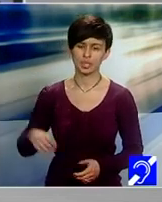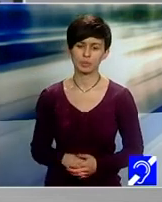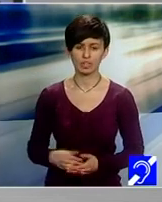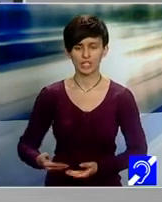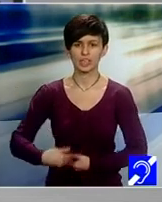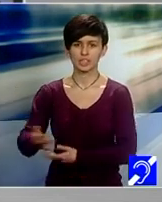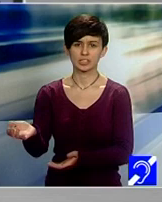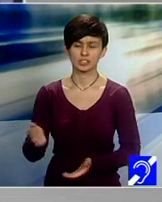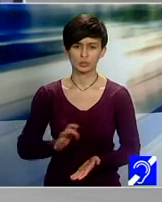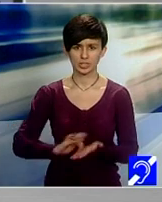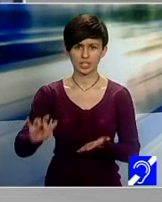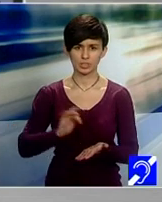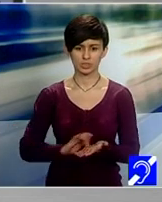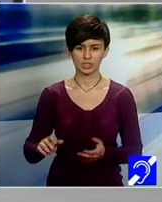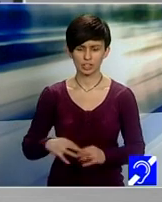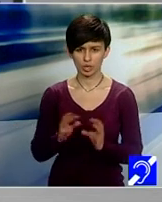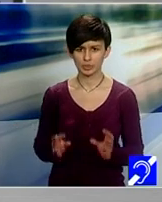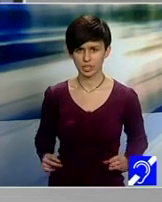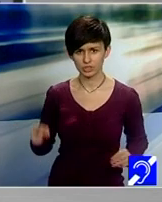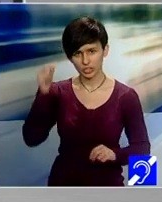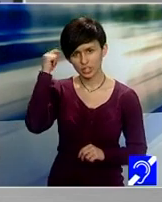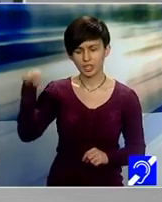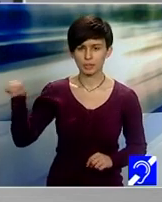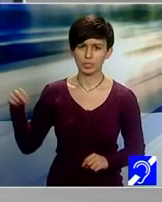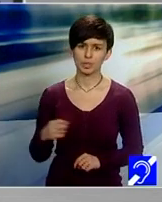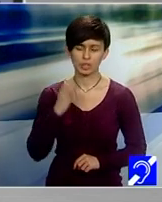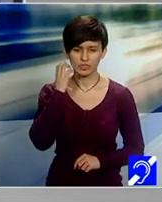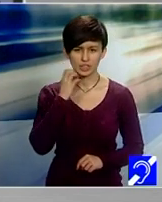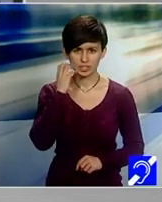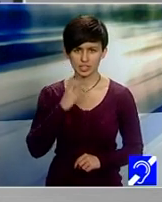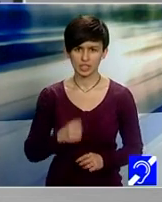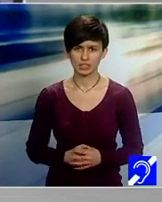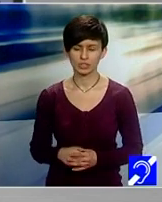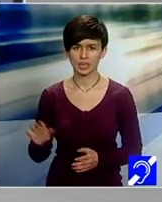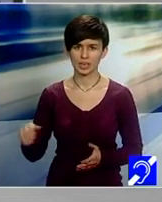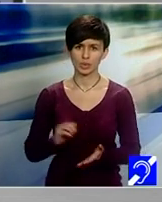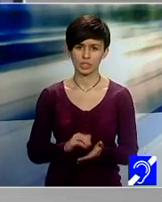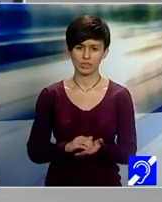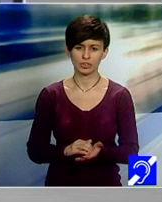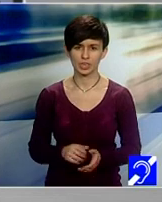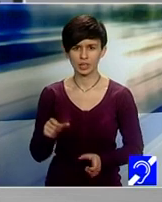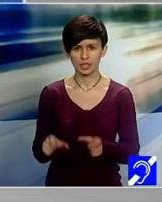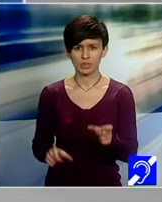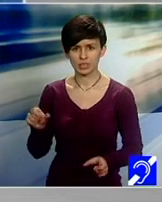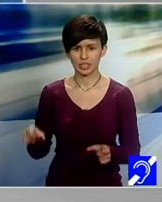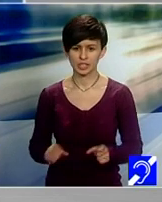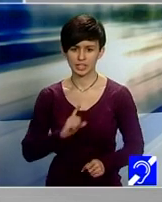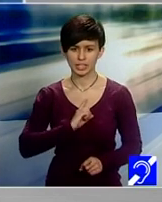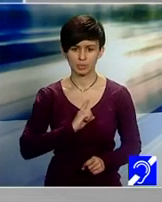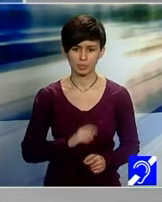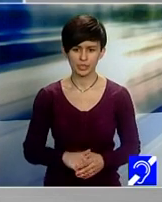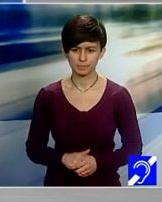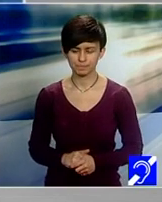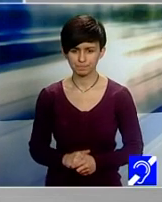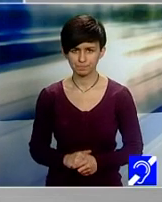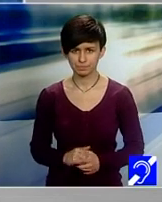în România cât și în Republica Moldova țăranilor care au nevoie pentru grădinile proprii. Eu vreau să vă întreb